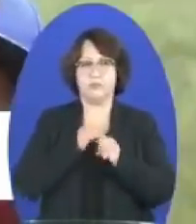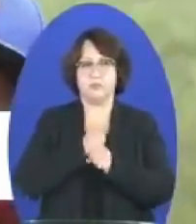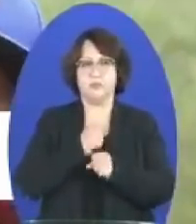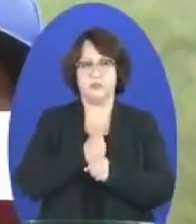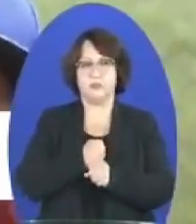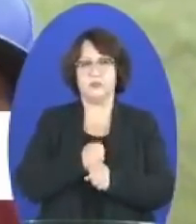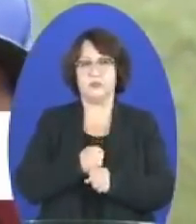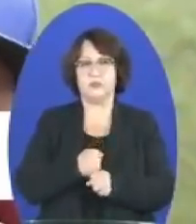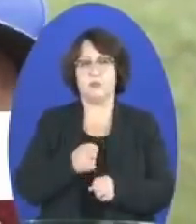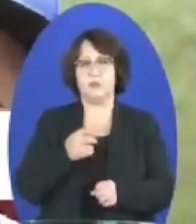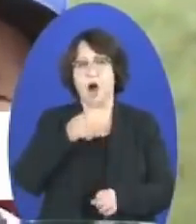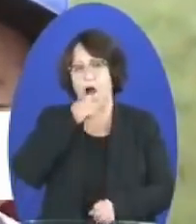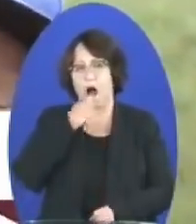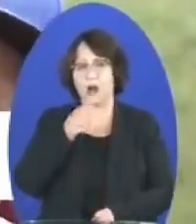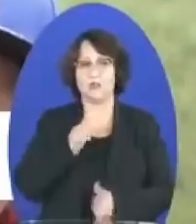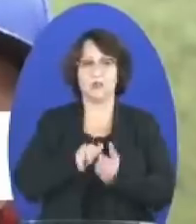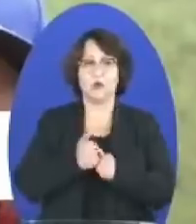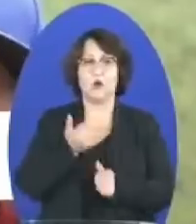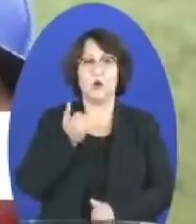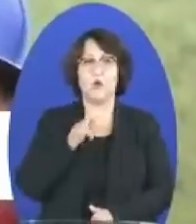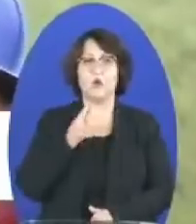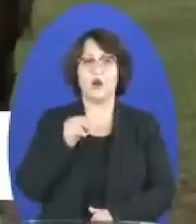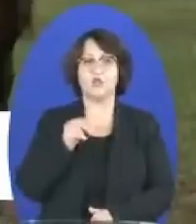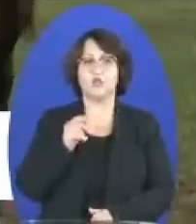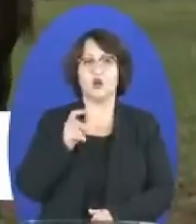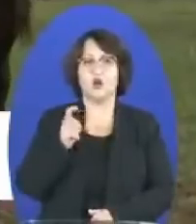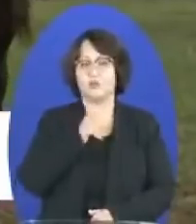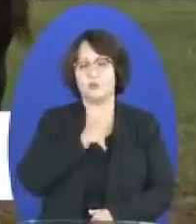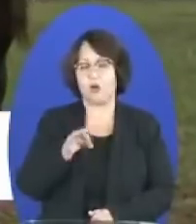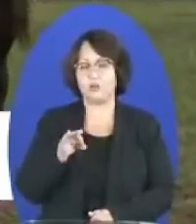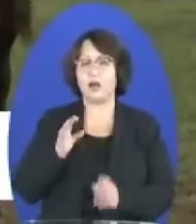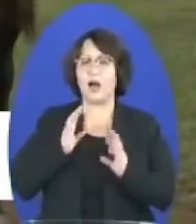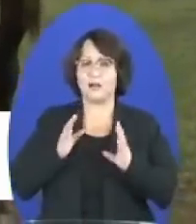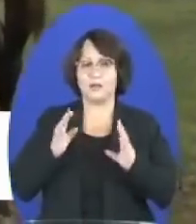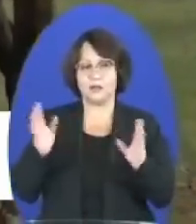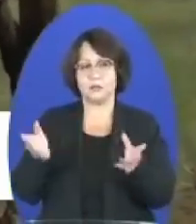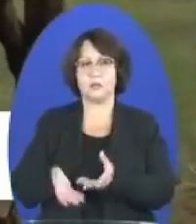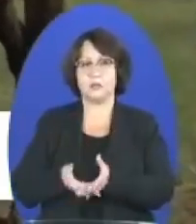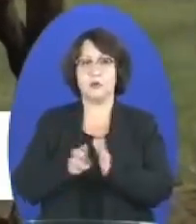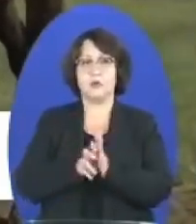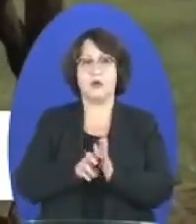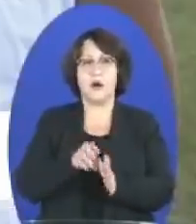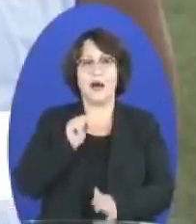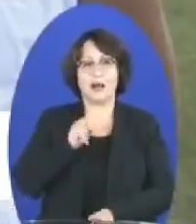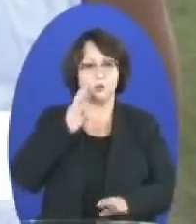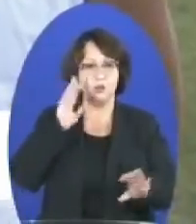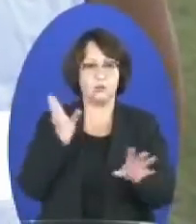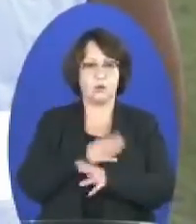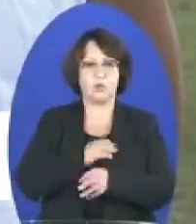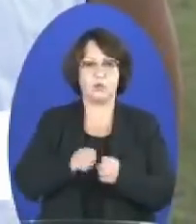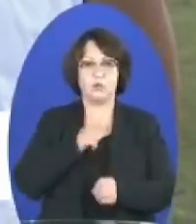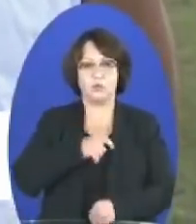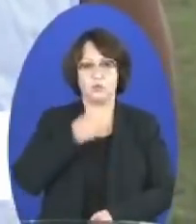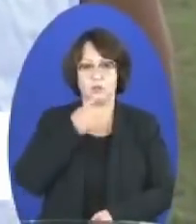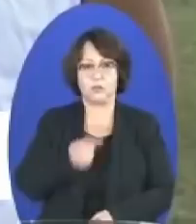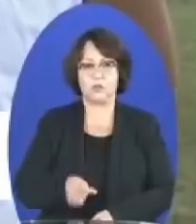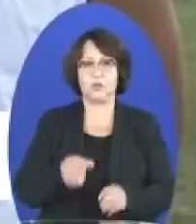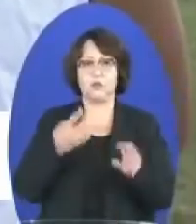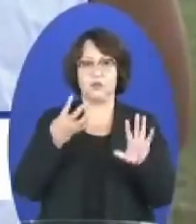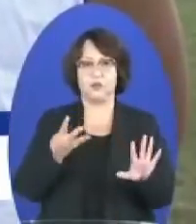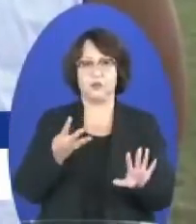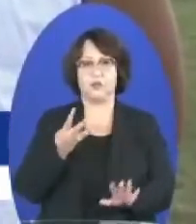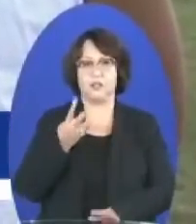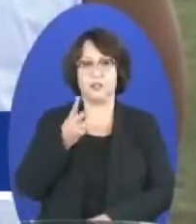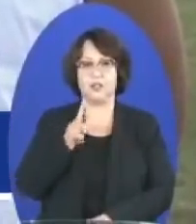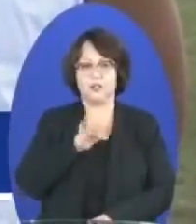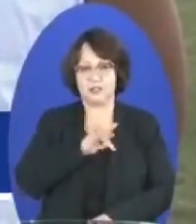спорт уяачтын холбоонд хандах боломжтой гэдгийгч аяныг зохион байгуулагсад хэлж байна. Ингээд 9 эрдэнэд ингээд туслая. Ингээд